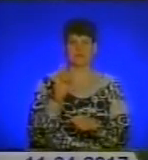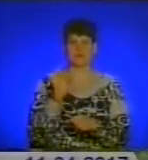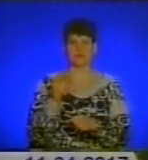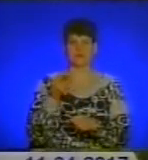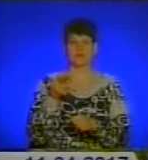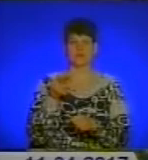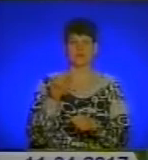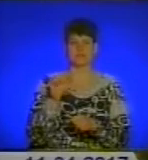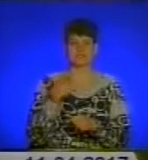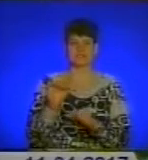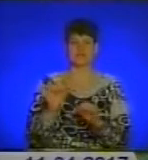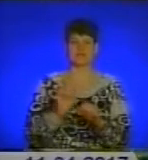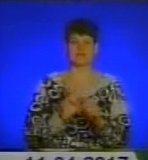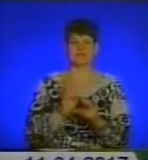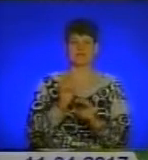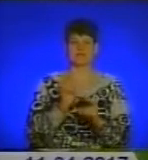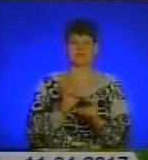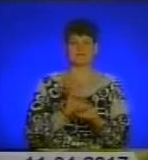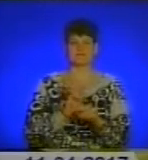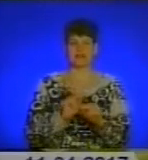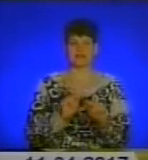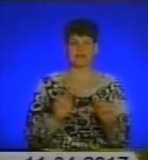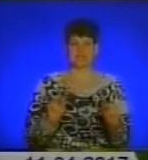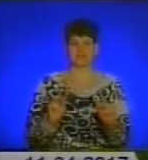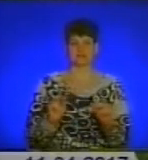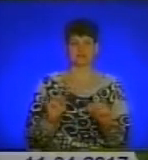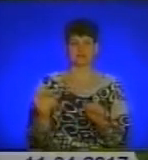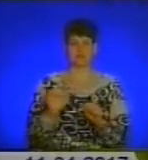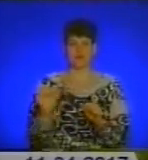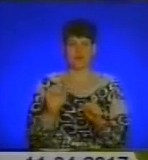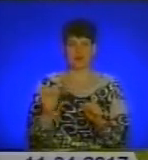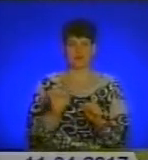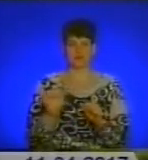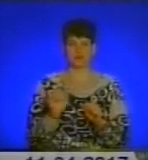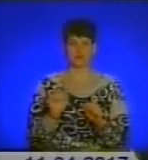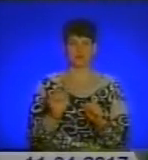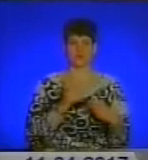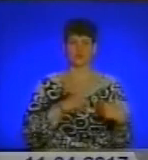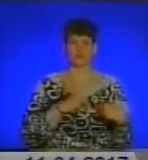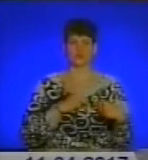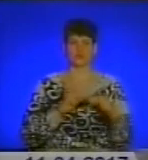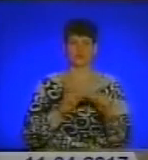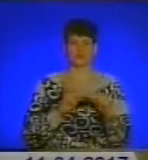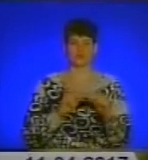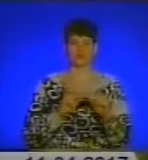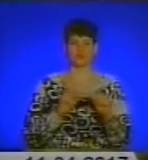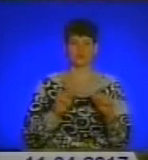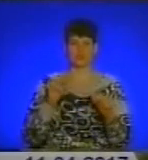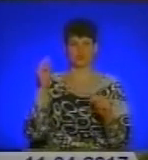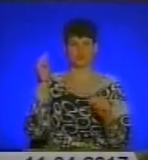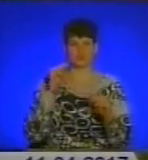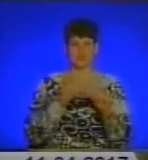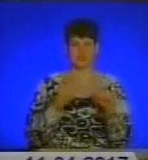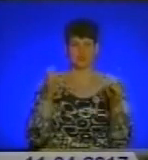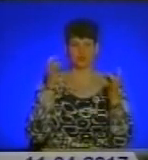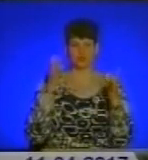викладач Теребовлянського училища культури Володя Худий, він виробляв такі заготовки. Потім шпаклюється, потім вже ґрунтується,